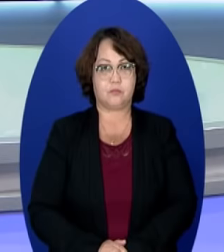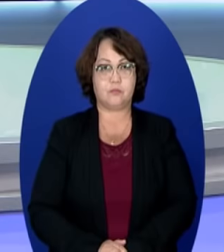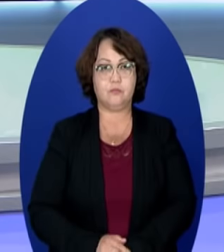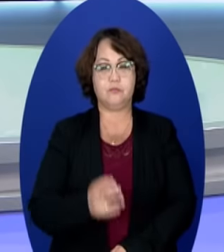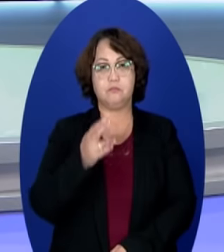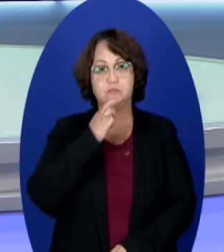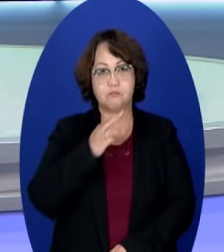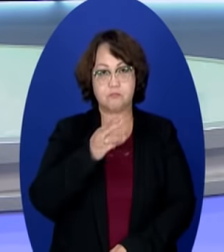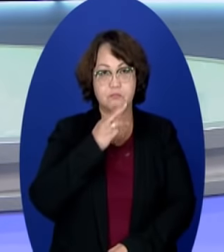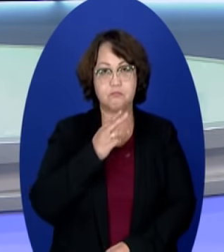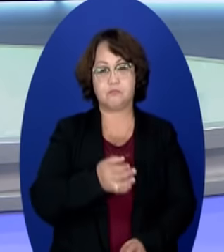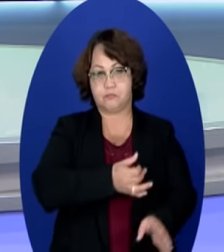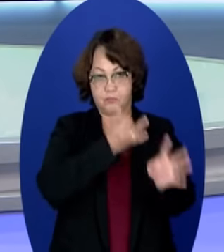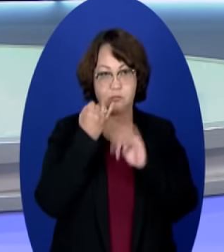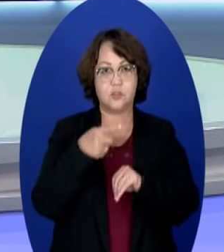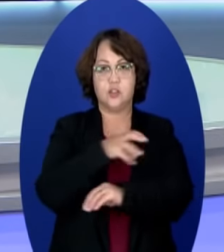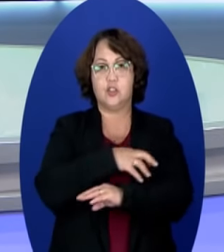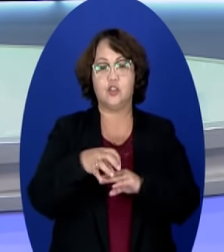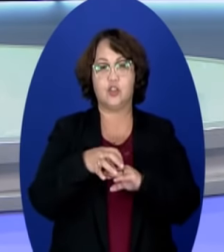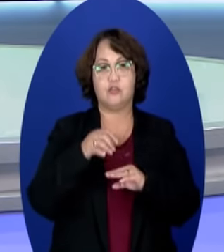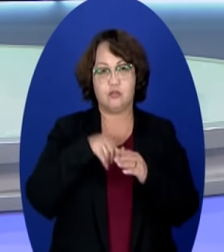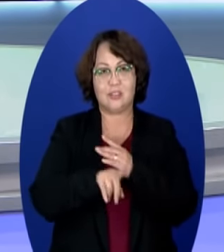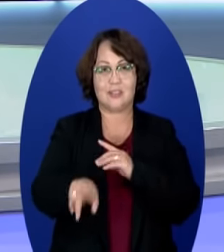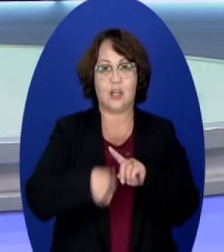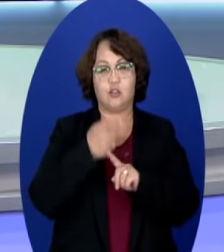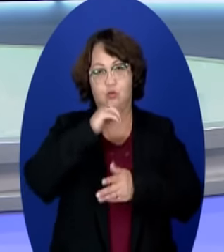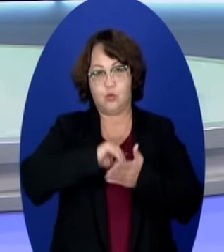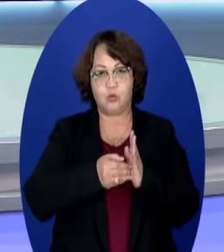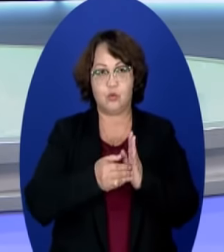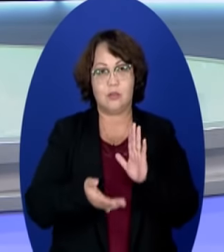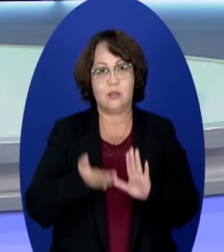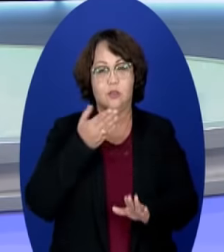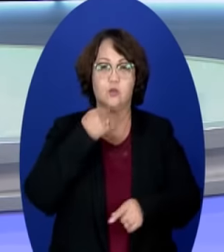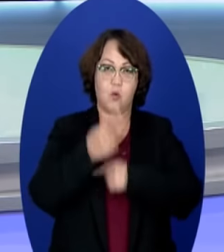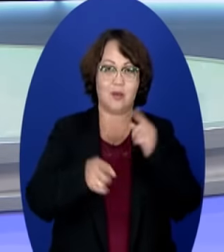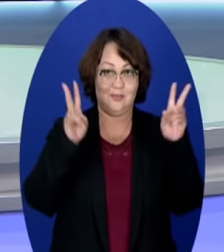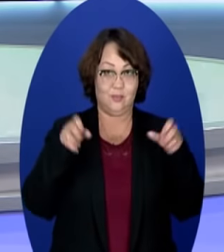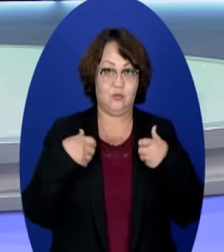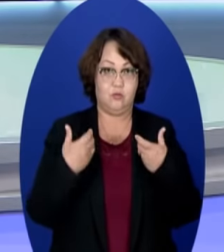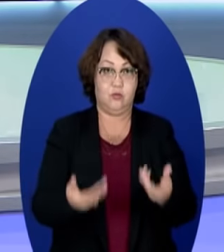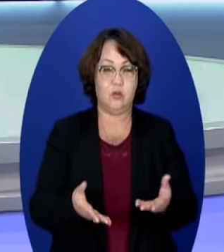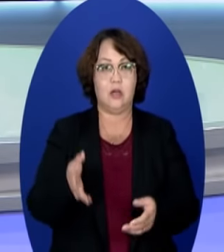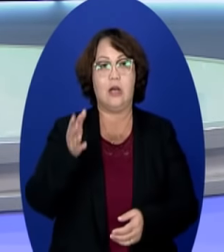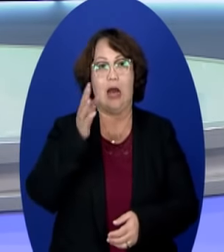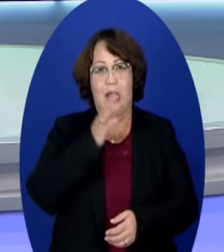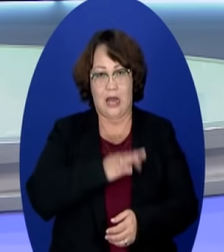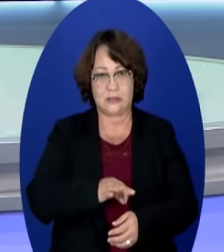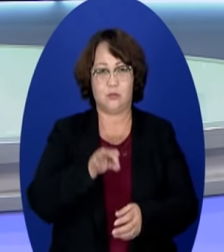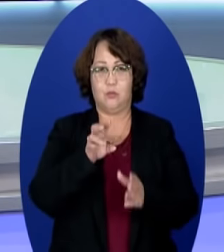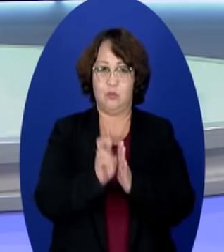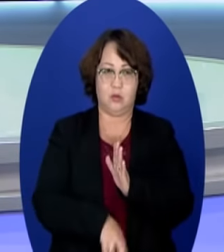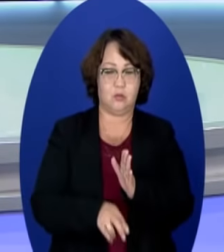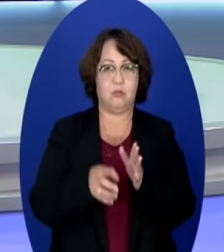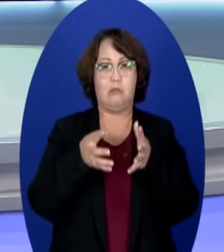Цагийн үрд мэдээллийн хөтөлбөр энэ 7 оногт гэр хорооллын дахин төлөвлөлт сэдвийн хүрээн сэдвийг хөндөж байгаа хэлээ. Энэ удаад ашиглалтын шаардлага хангахгүй орон